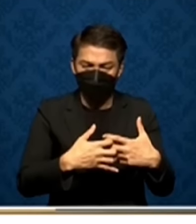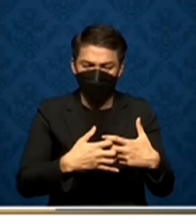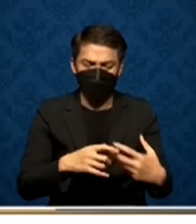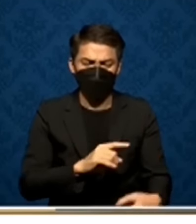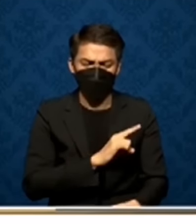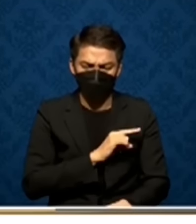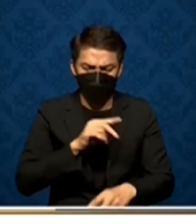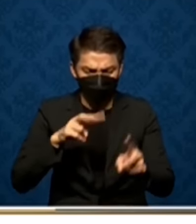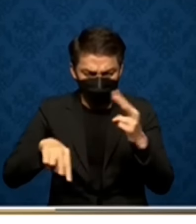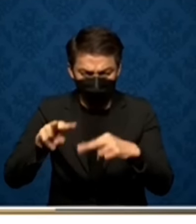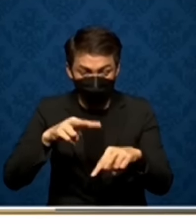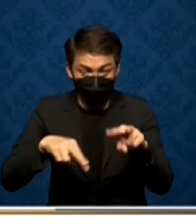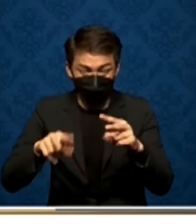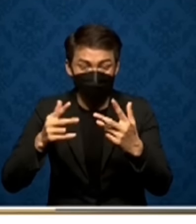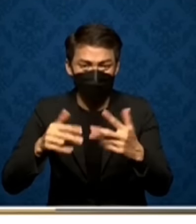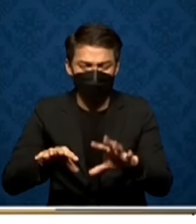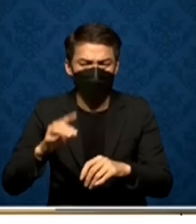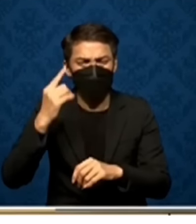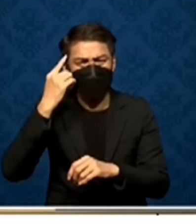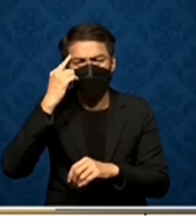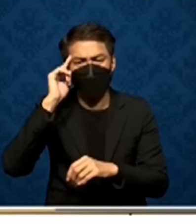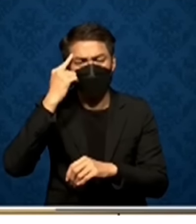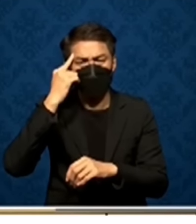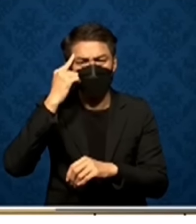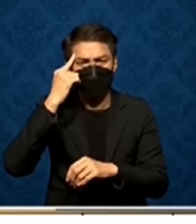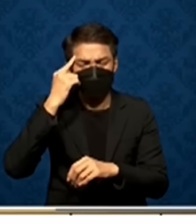าเลือดมีสาร